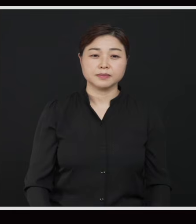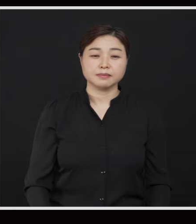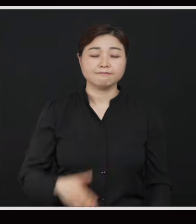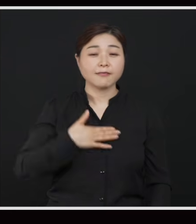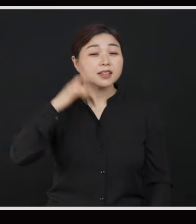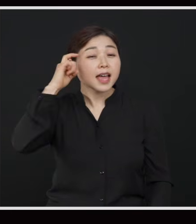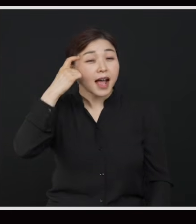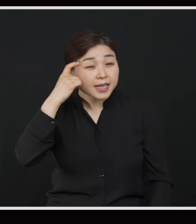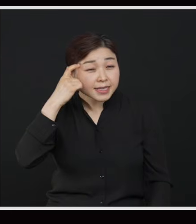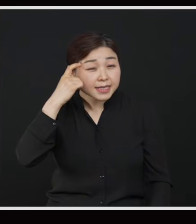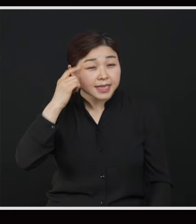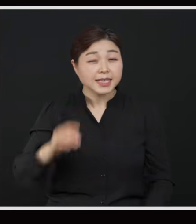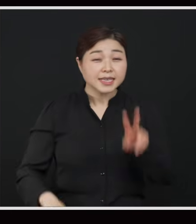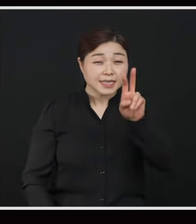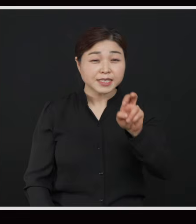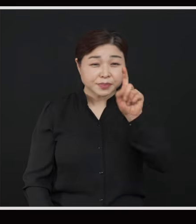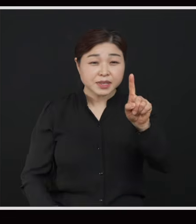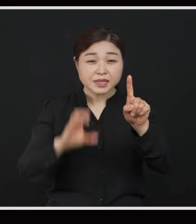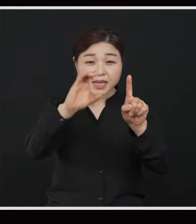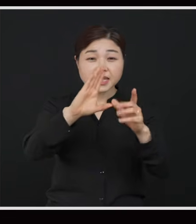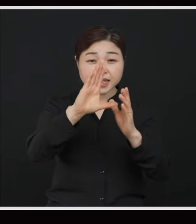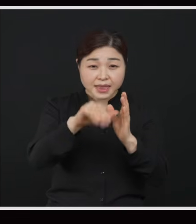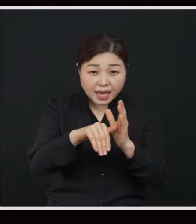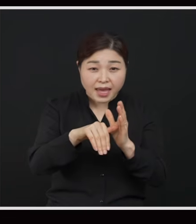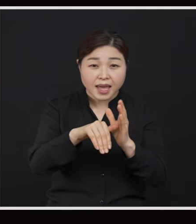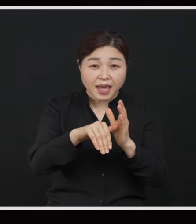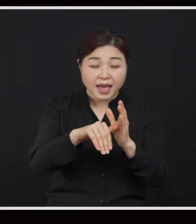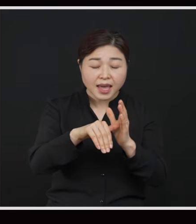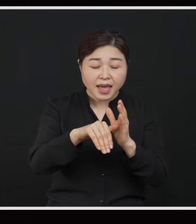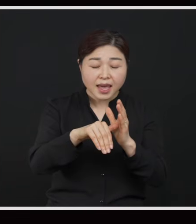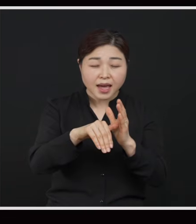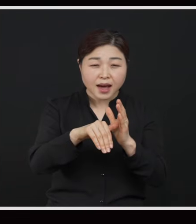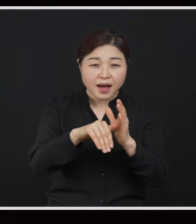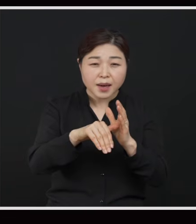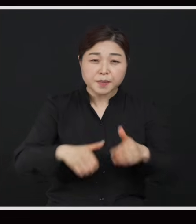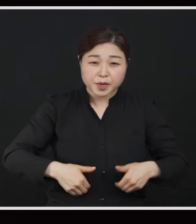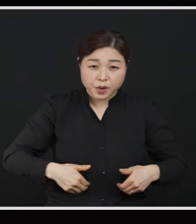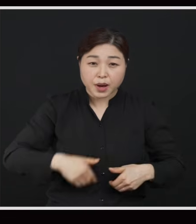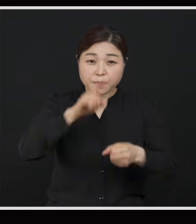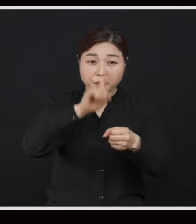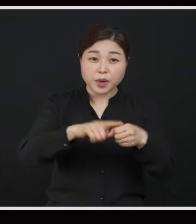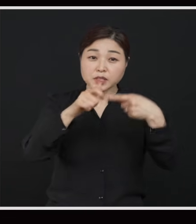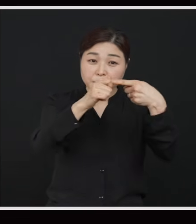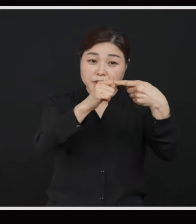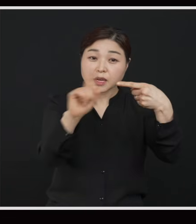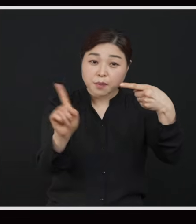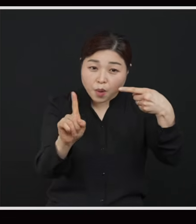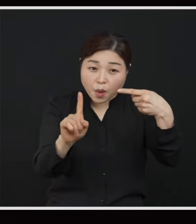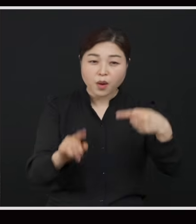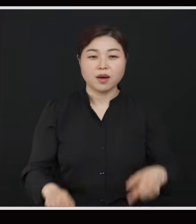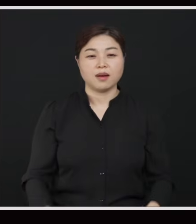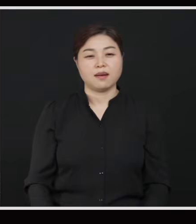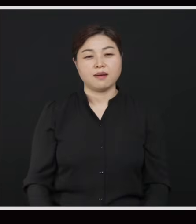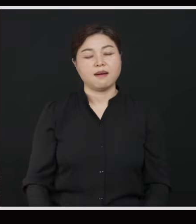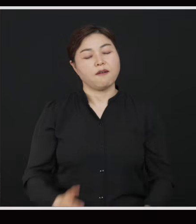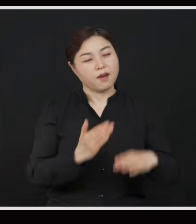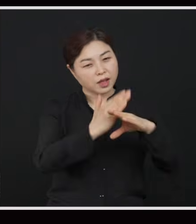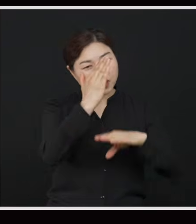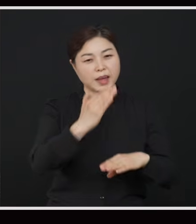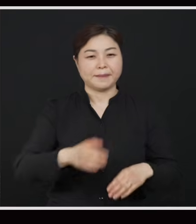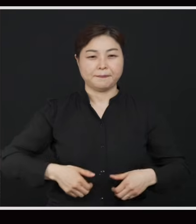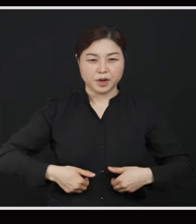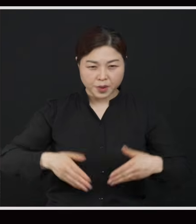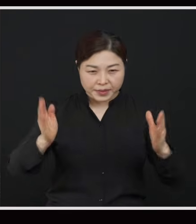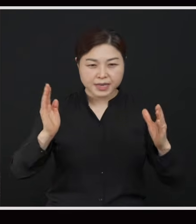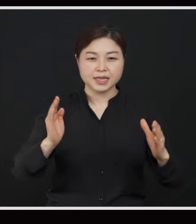있습니다. 그래서 제 생각에는 21세기에 저희가 지향해야 되는 첫 번째 목표는, 지금